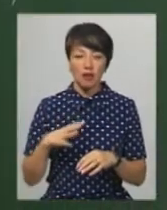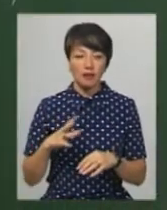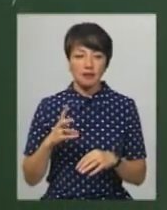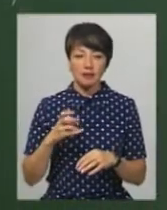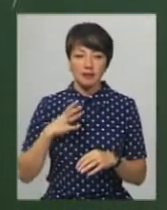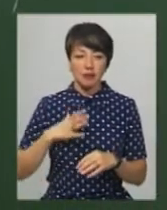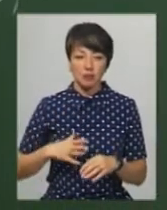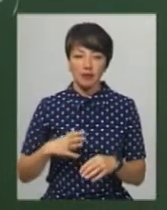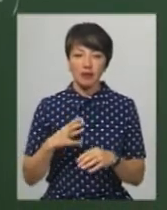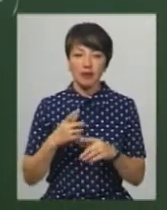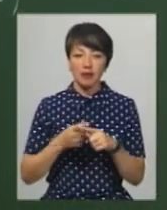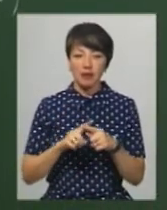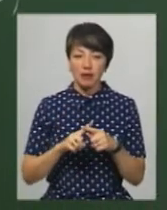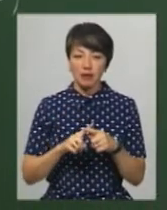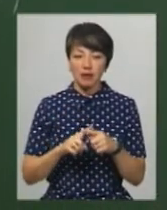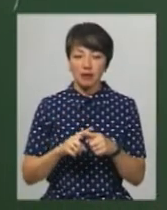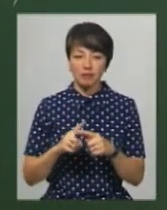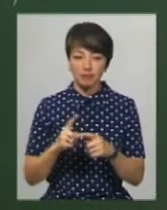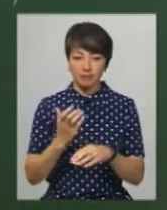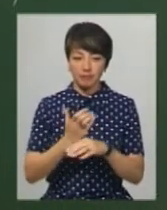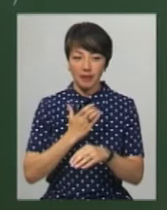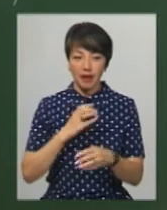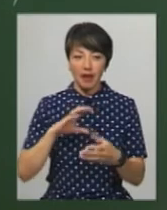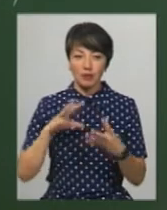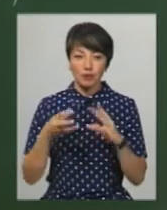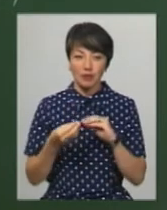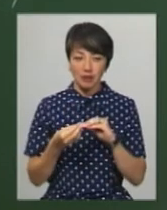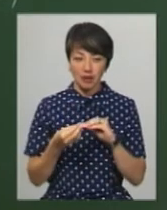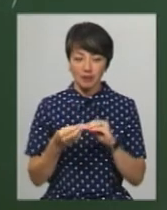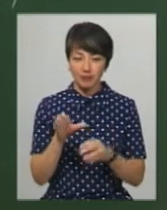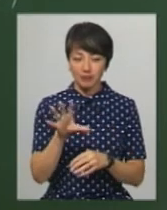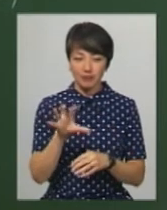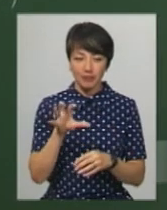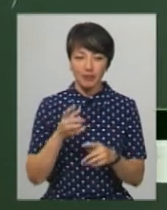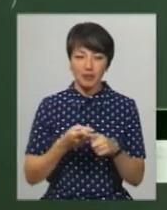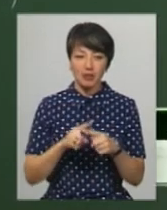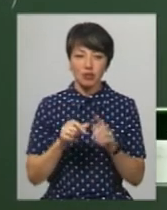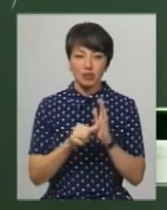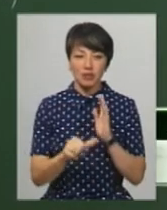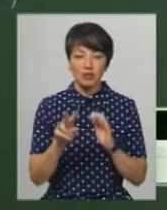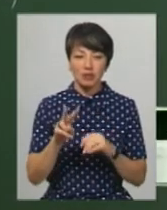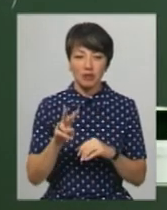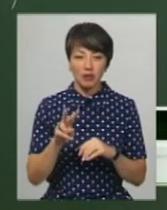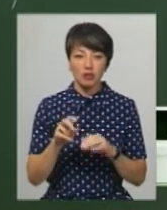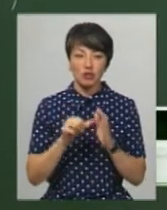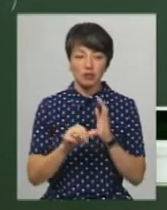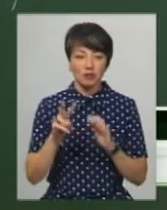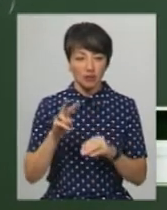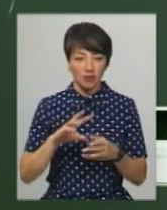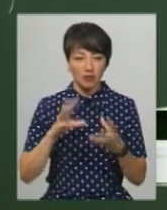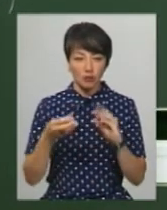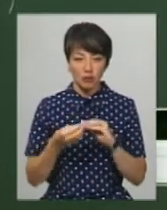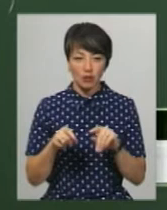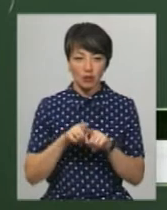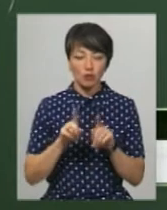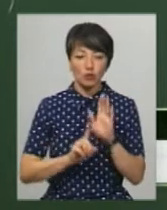В телеграмі приходить скріншот результатів. Ну, скріншот результатів – 62 з 62, тому що так у нас